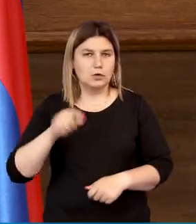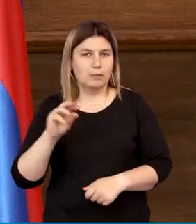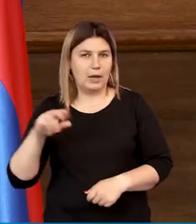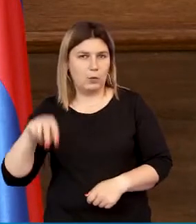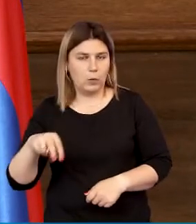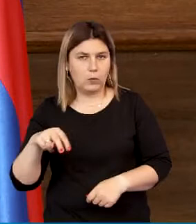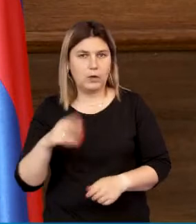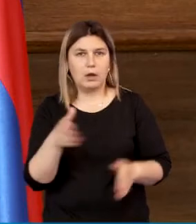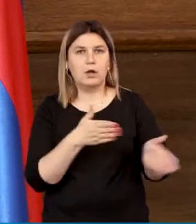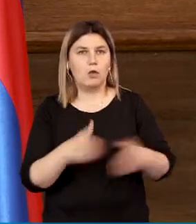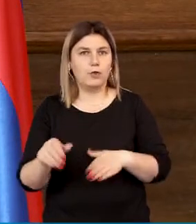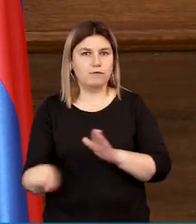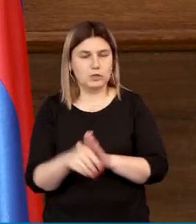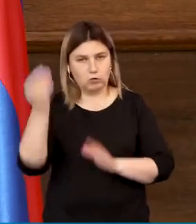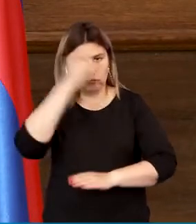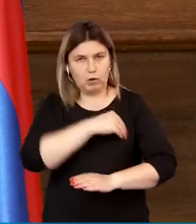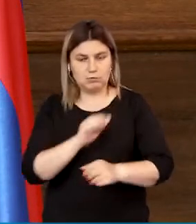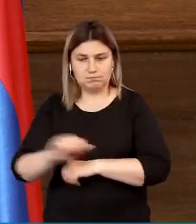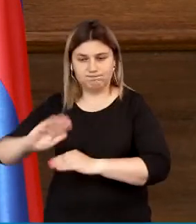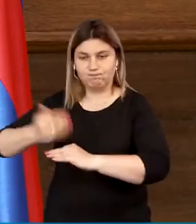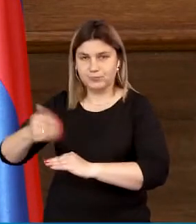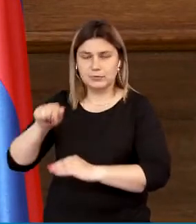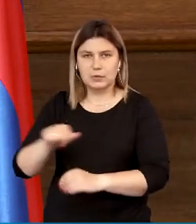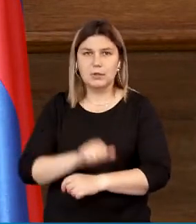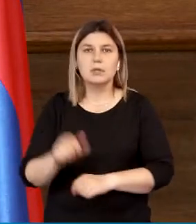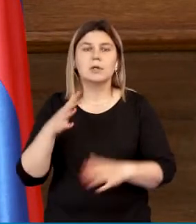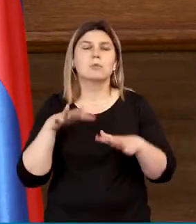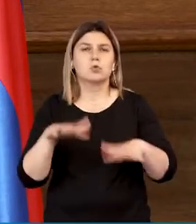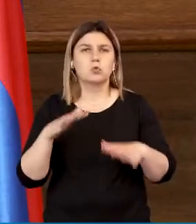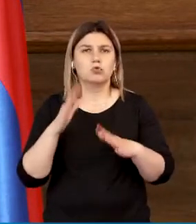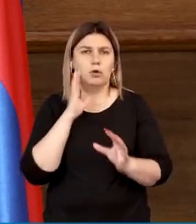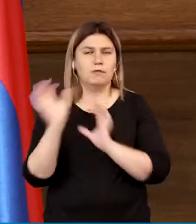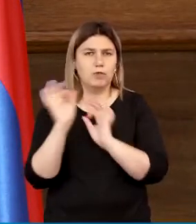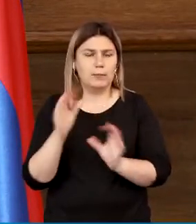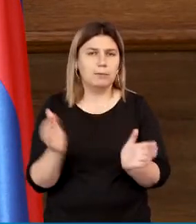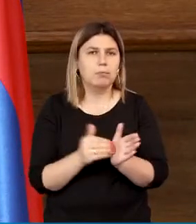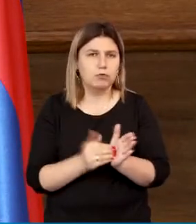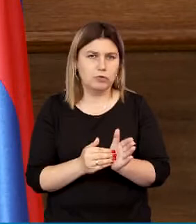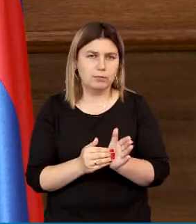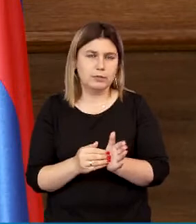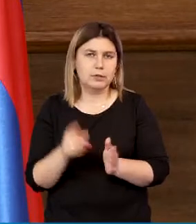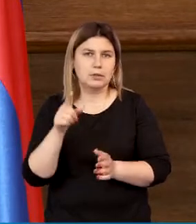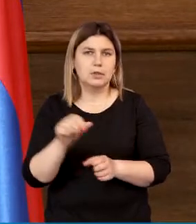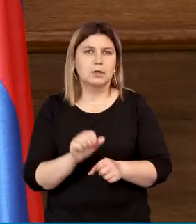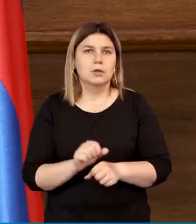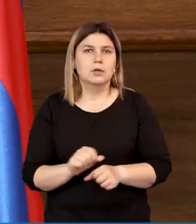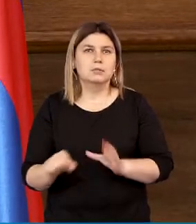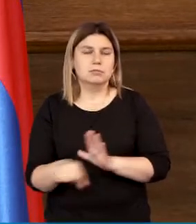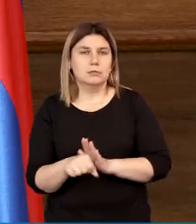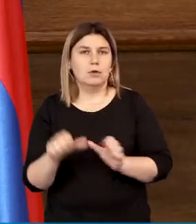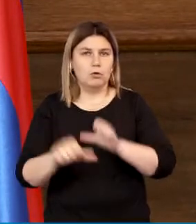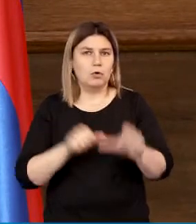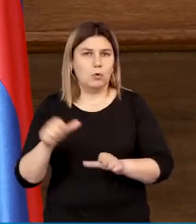zakładka Gotowi do szkoły, gdzie znajdziecie wiele informacji przydatnych w związku z rozpoczęciem